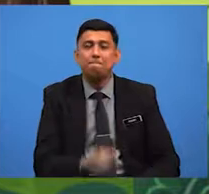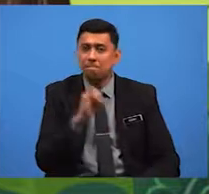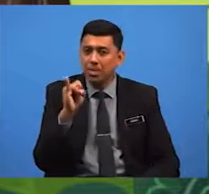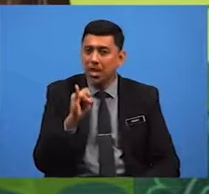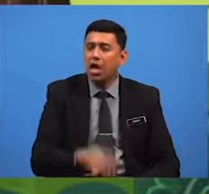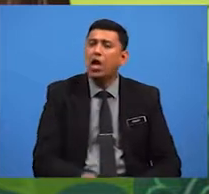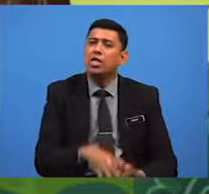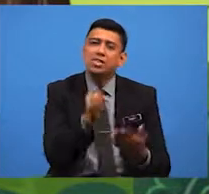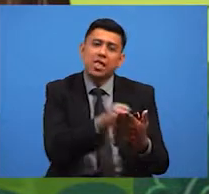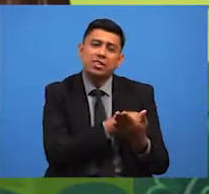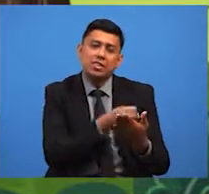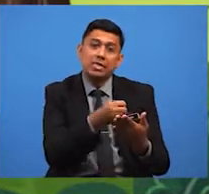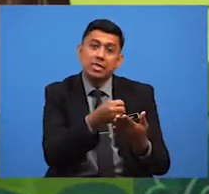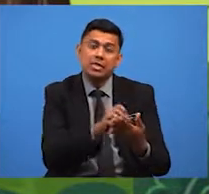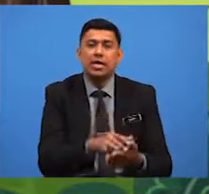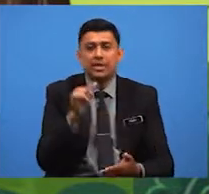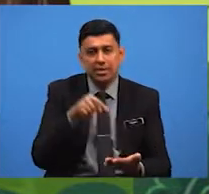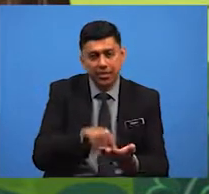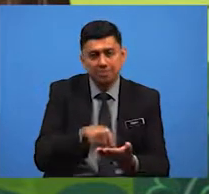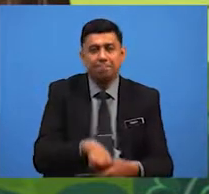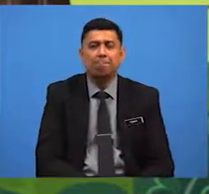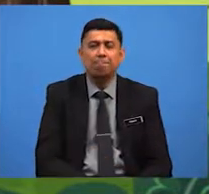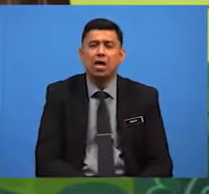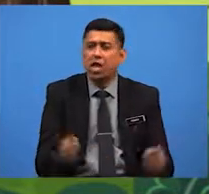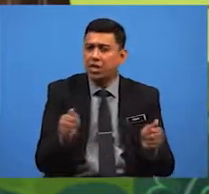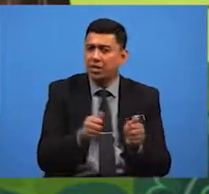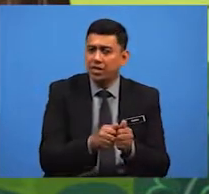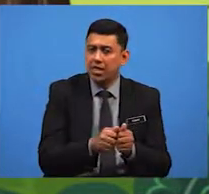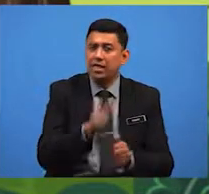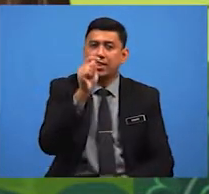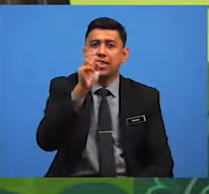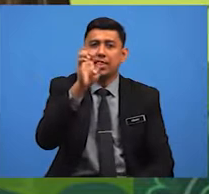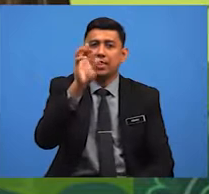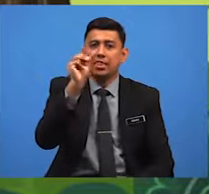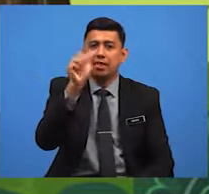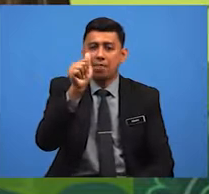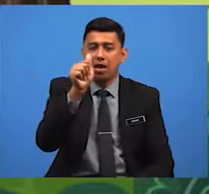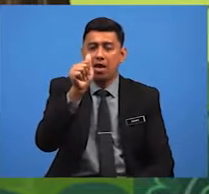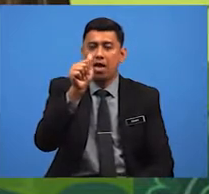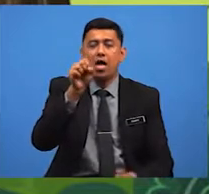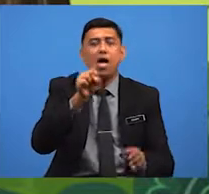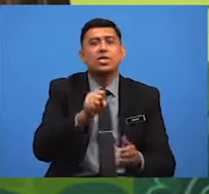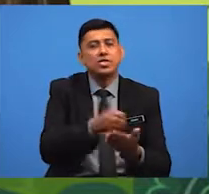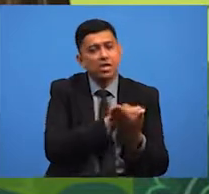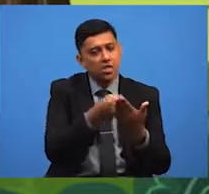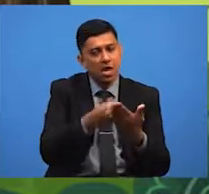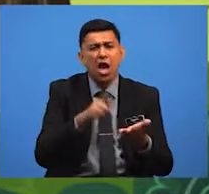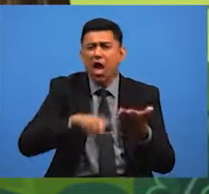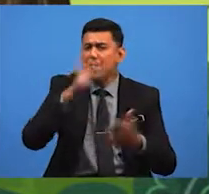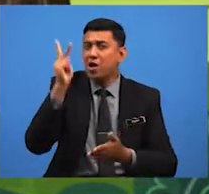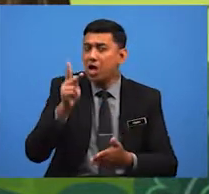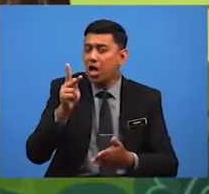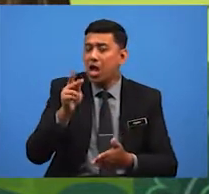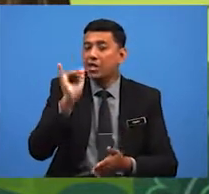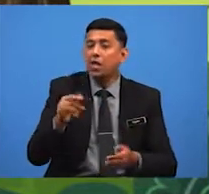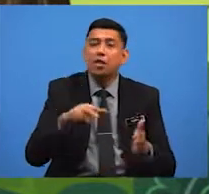ini. Baiklah, kita mulakan dengan tema sajak. Tetapi sebelum itu, apakah yang